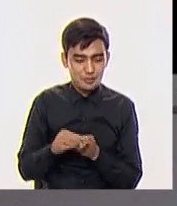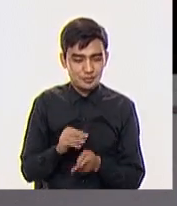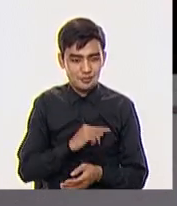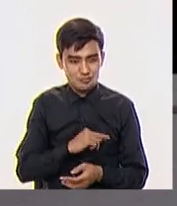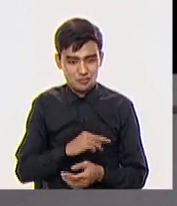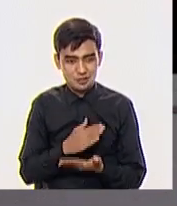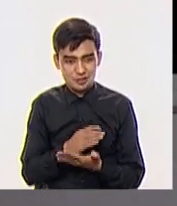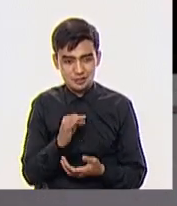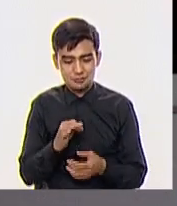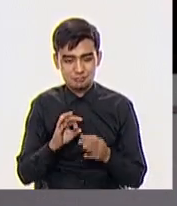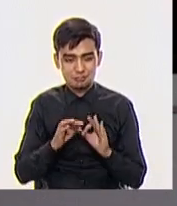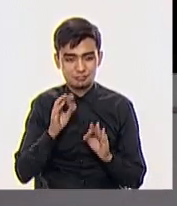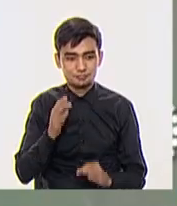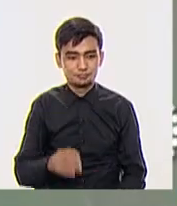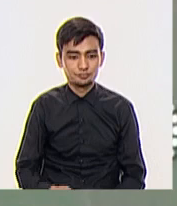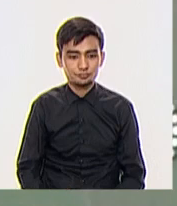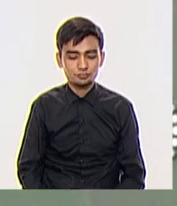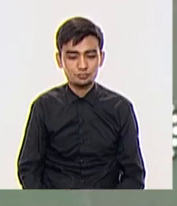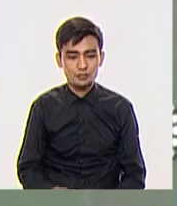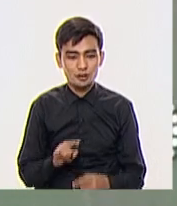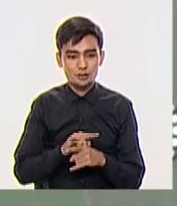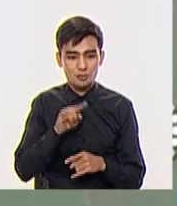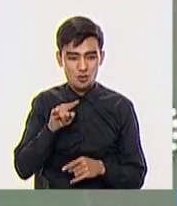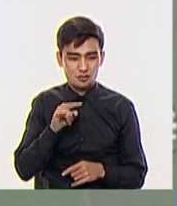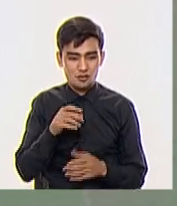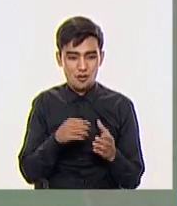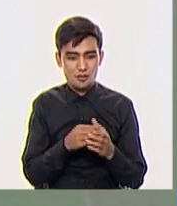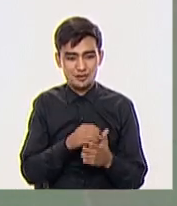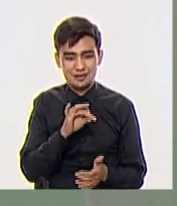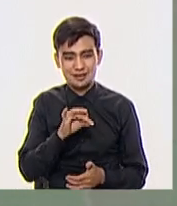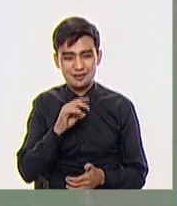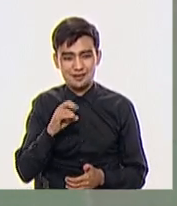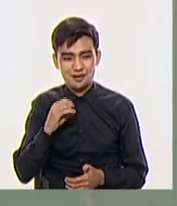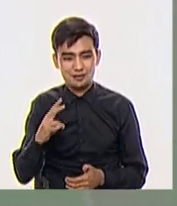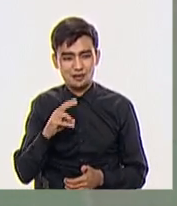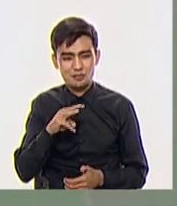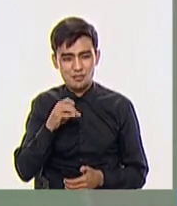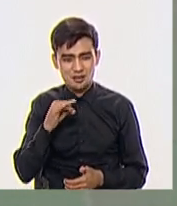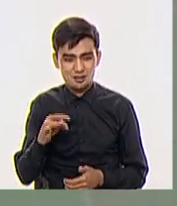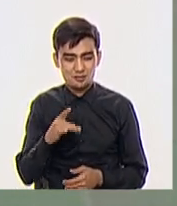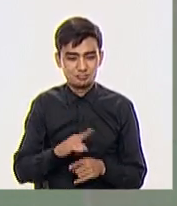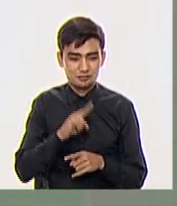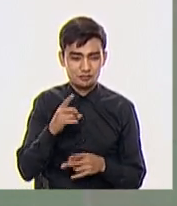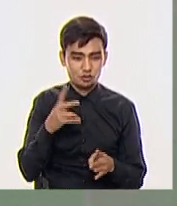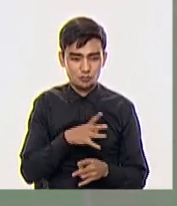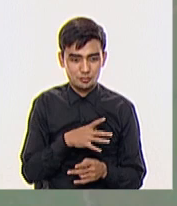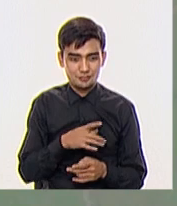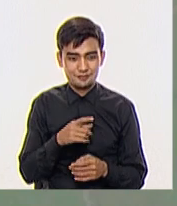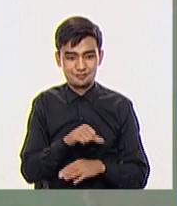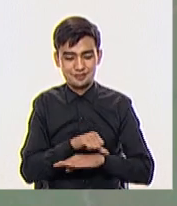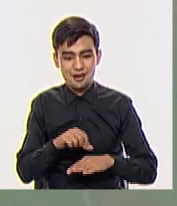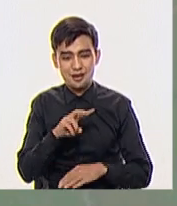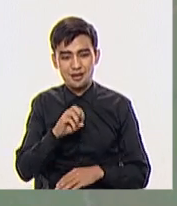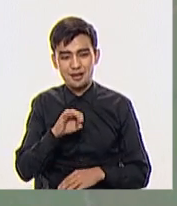по порядку. Ардак Камал. Самолет авиакомпании Ryanair, выполнявший рейс Афины-Вильнюс, не долетая до границы